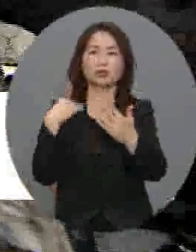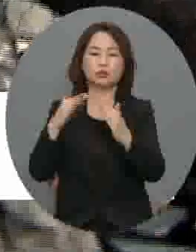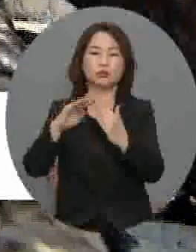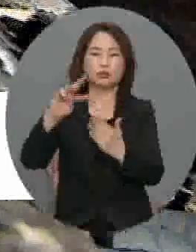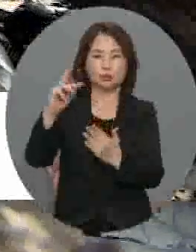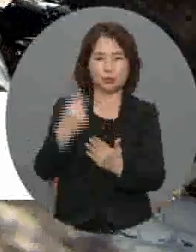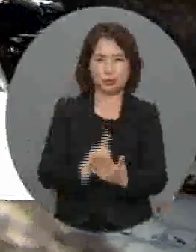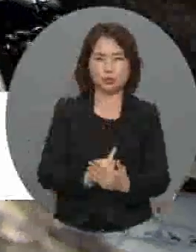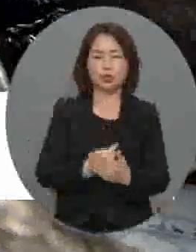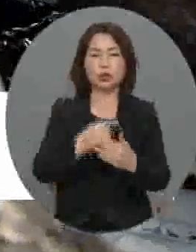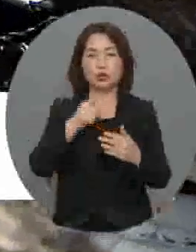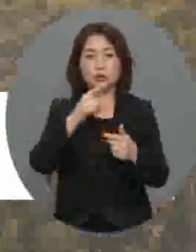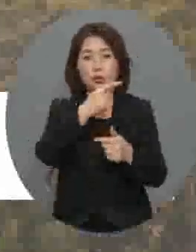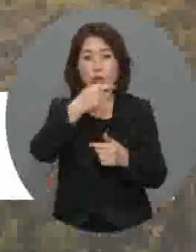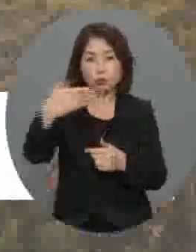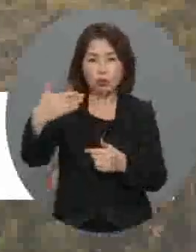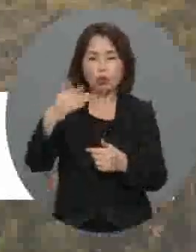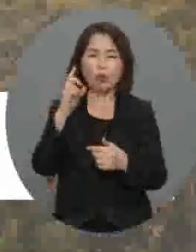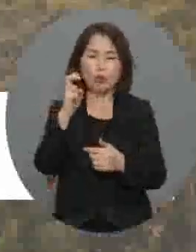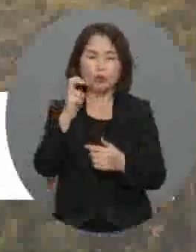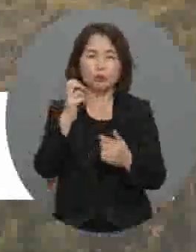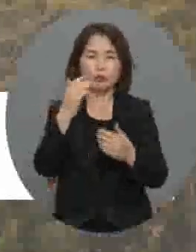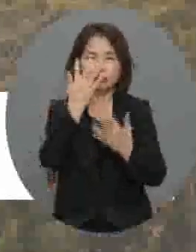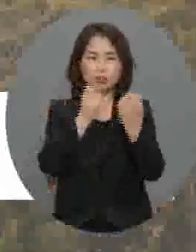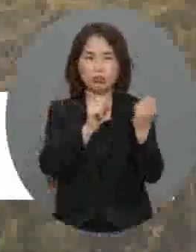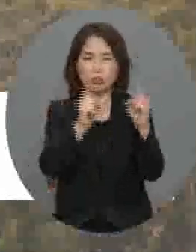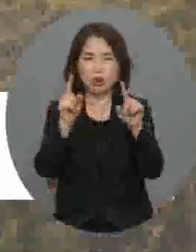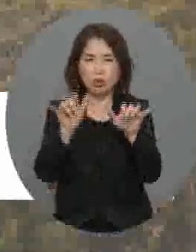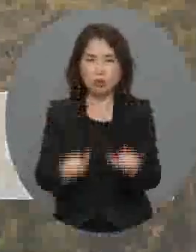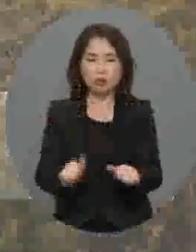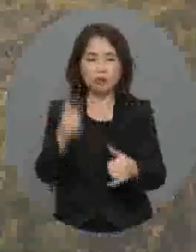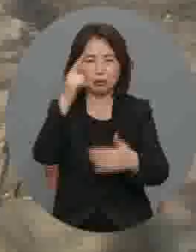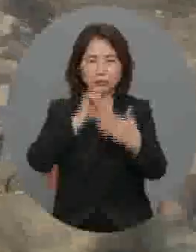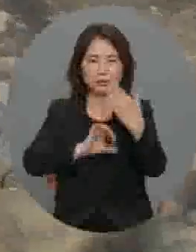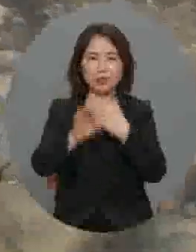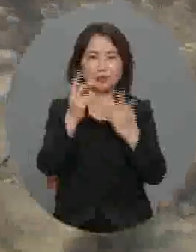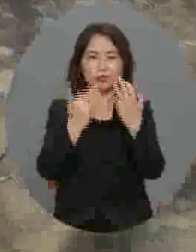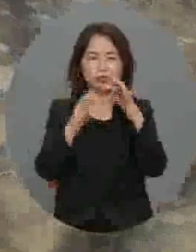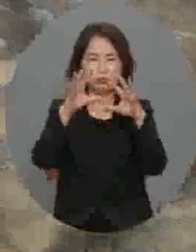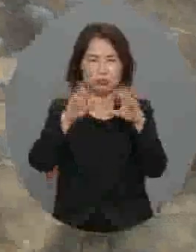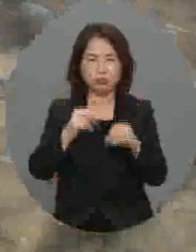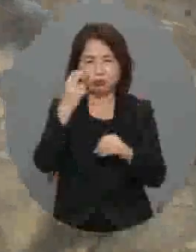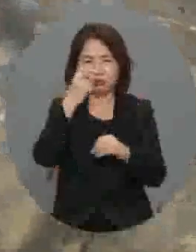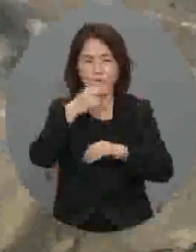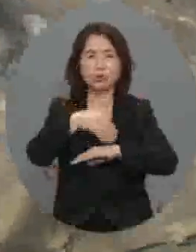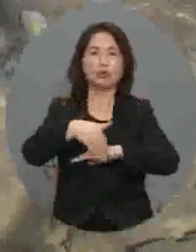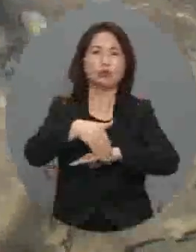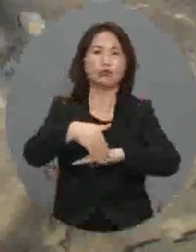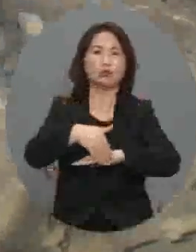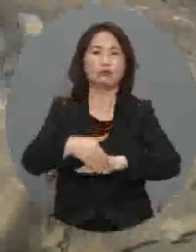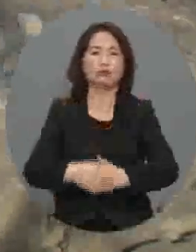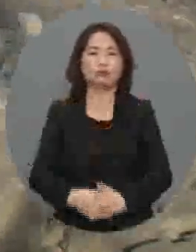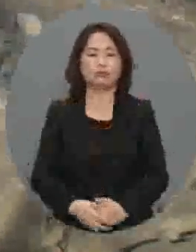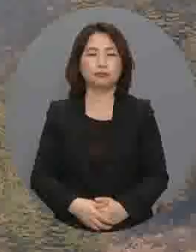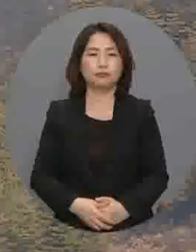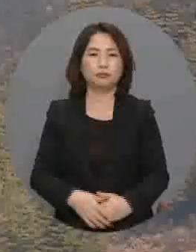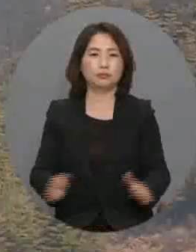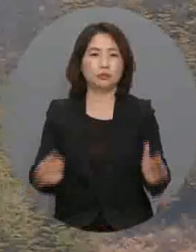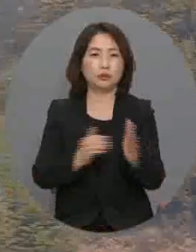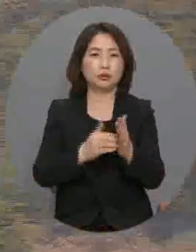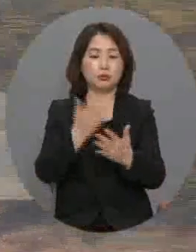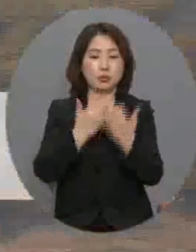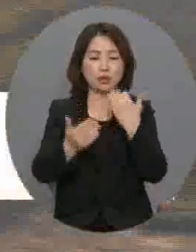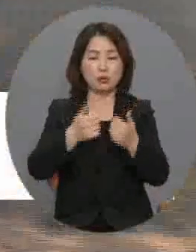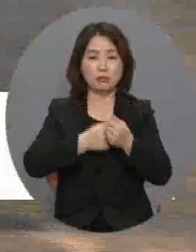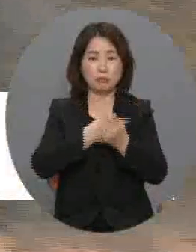귀가했습니다. 소방당국은 혹시 모를 재발화에 대비해 밤새 뒷불 감시 작업을 벌일 계획입니다. 현재까지